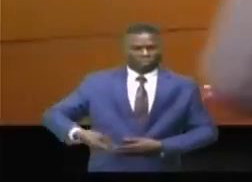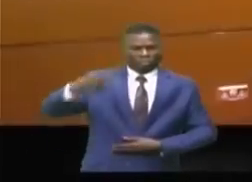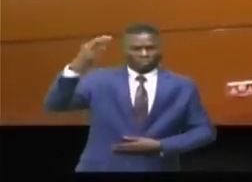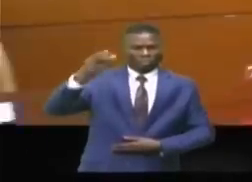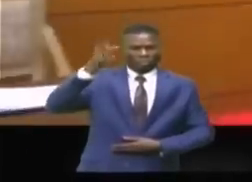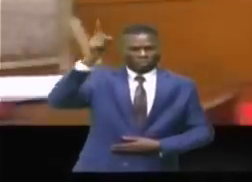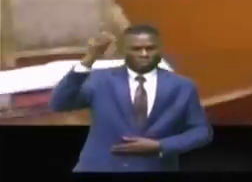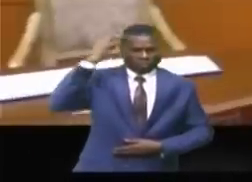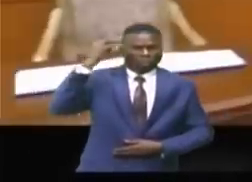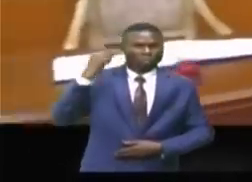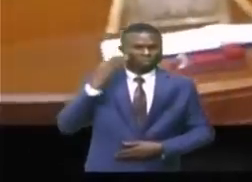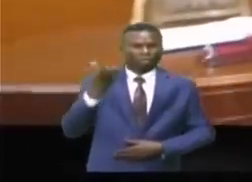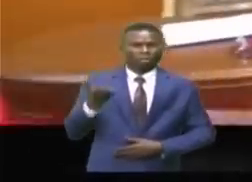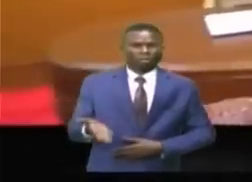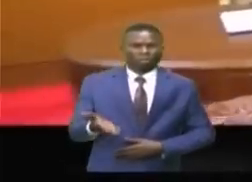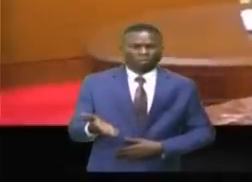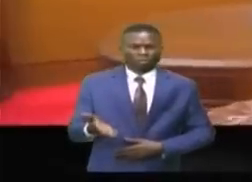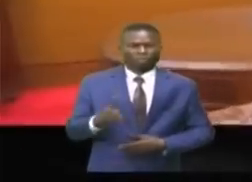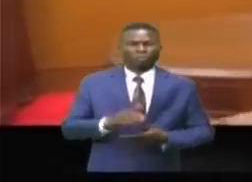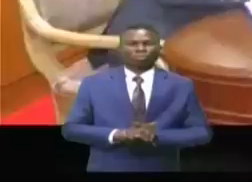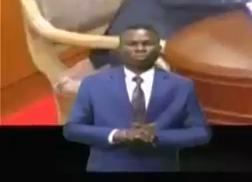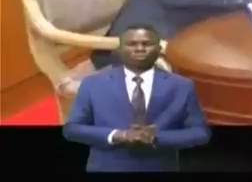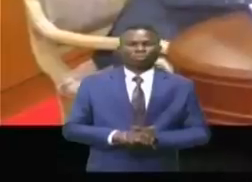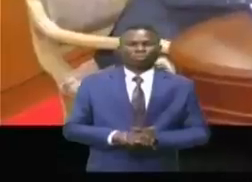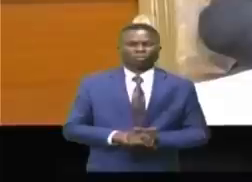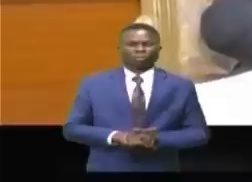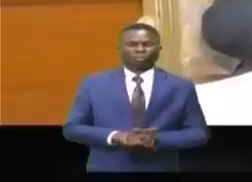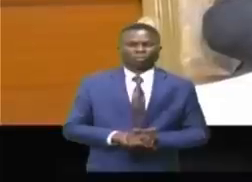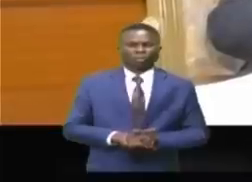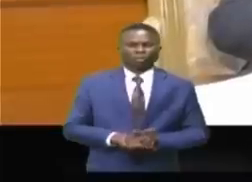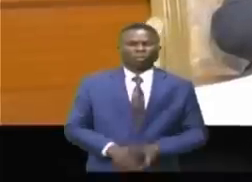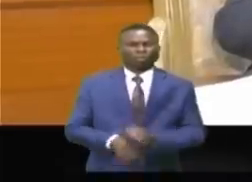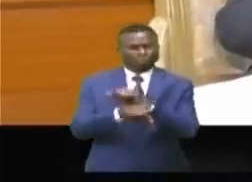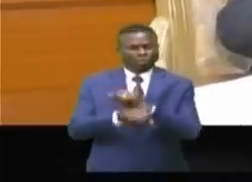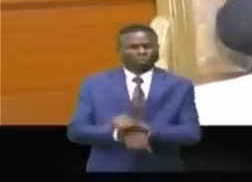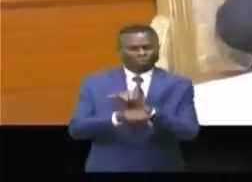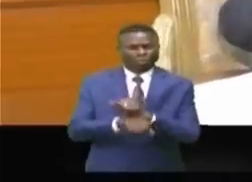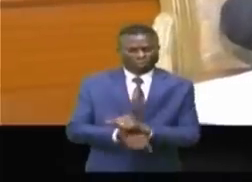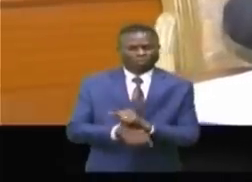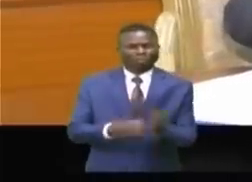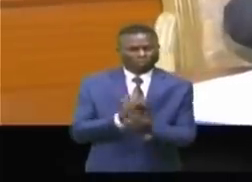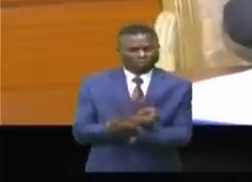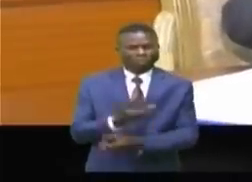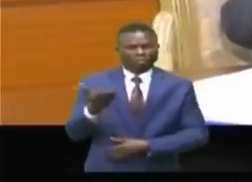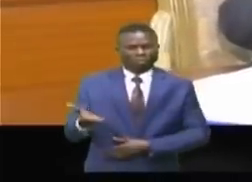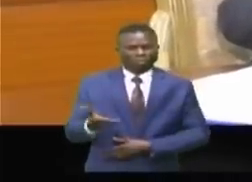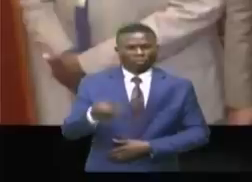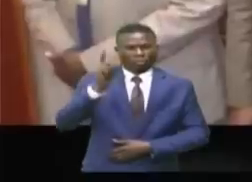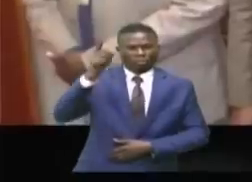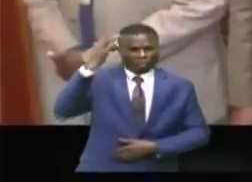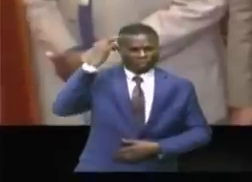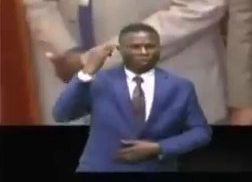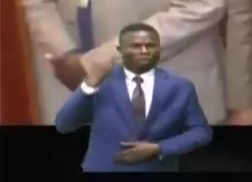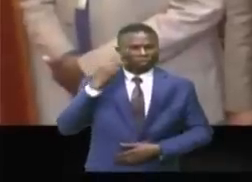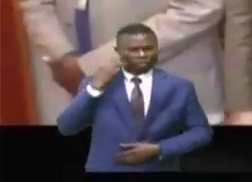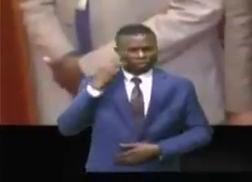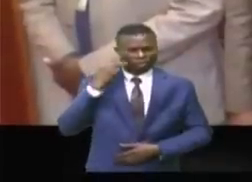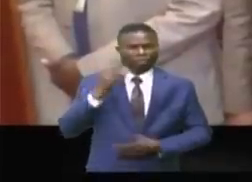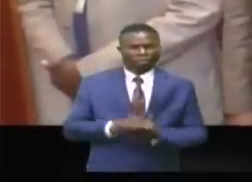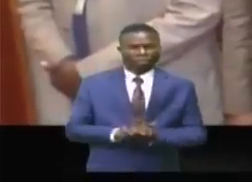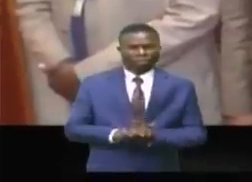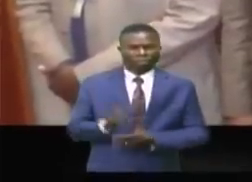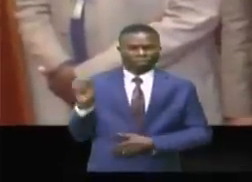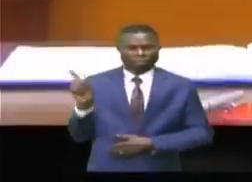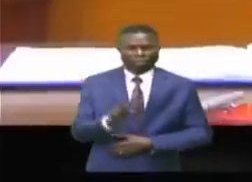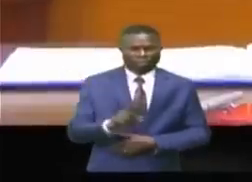représentants du chef d'État Félix-Antoine Tshisekedi Tshilombo. Tradition du pays hôte respecté, Jean-Michel Samalukonde Kyenge a